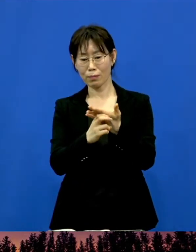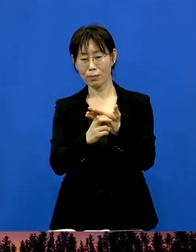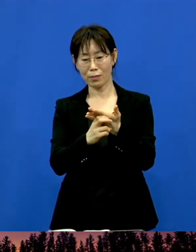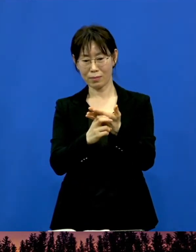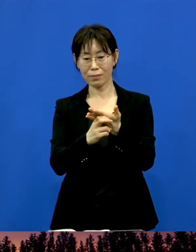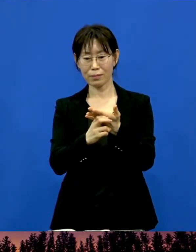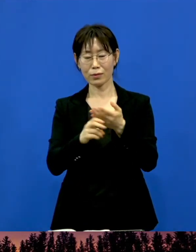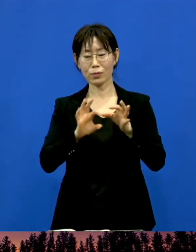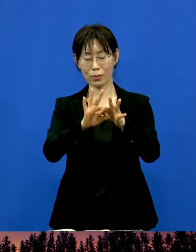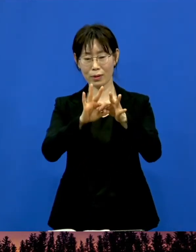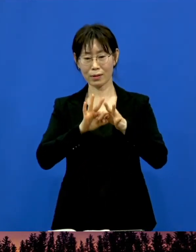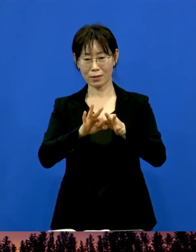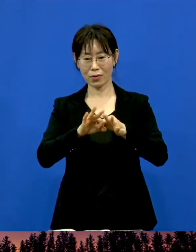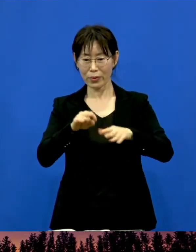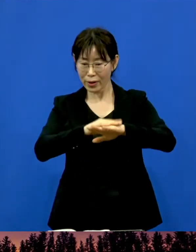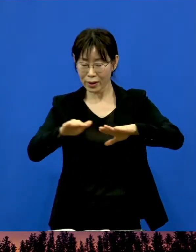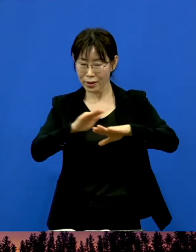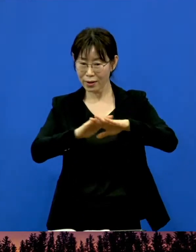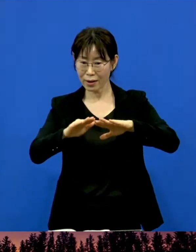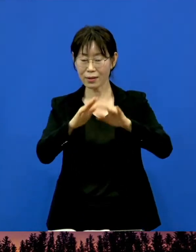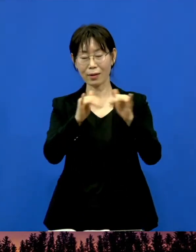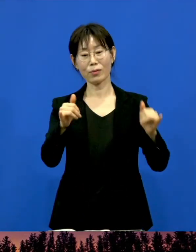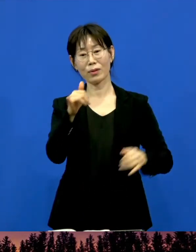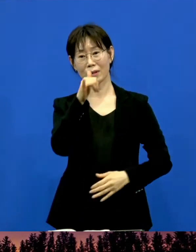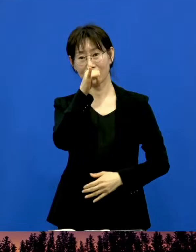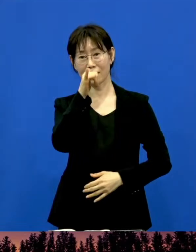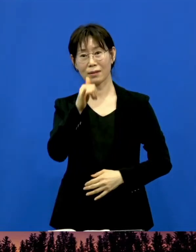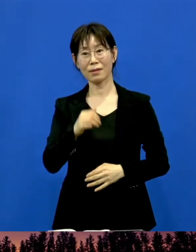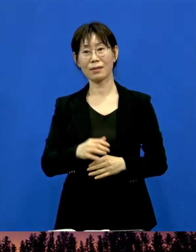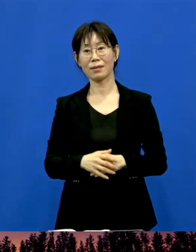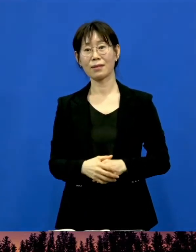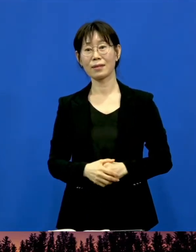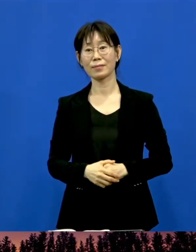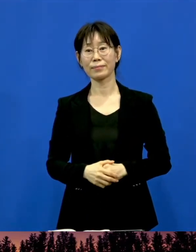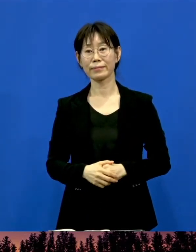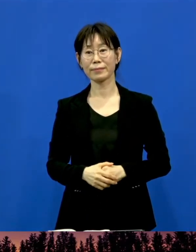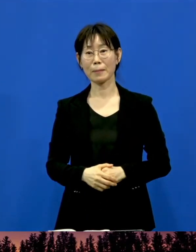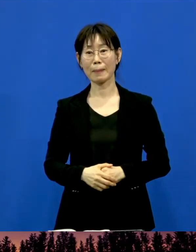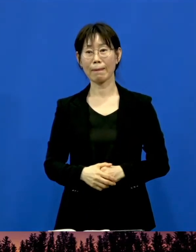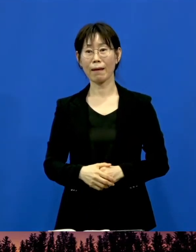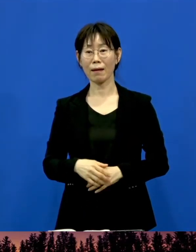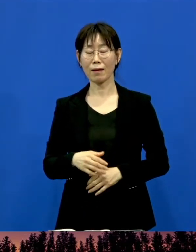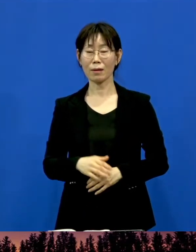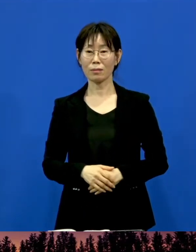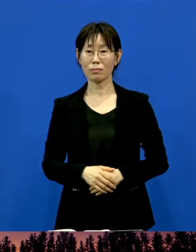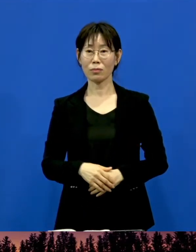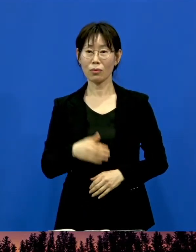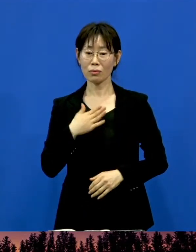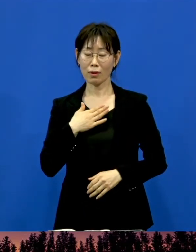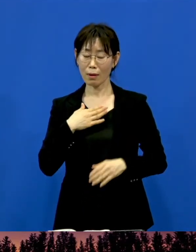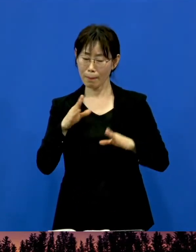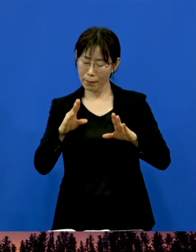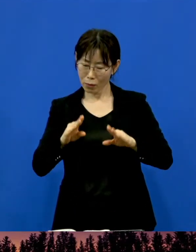것이죠. 여러분, 자연스러운 욕구는 문제가 아닙니다. 자연스러운 욕구는 필요한 겁니다. 내가 배고픈